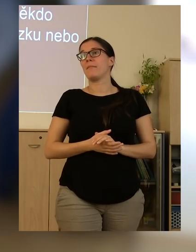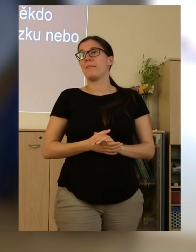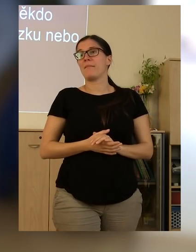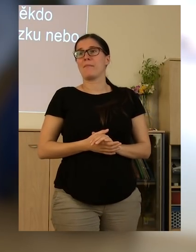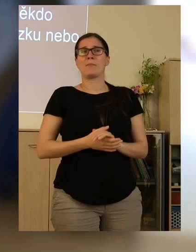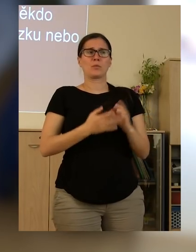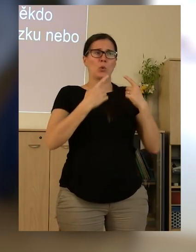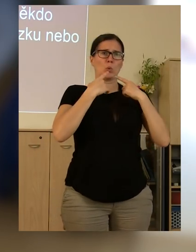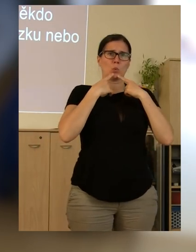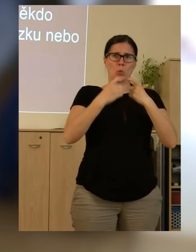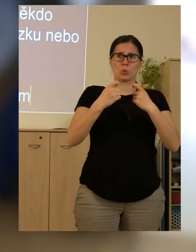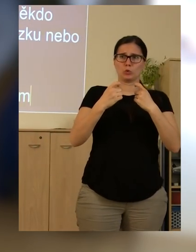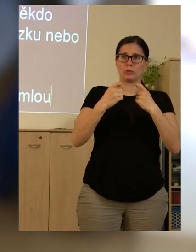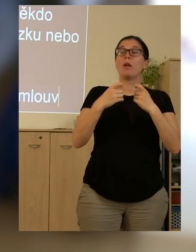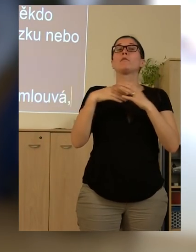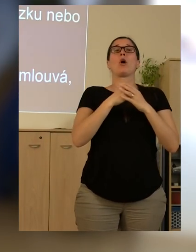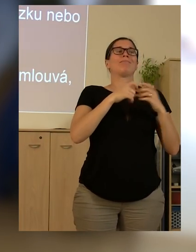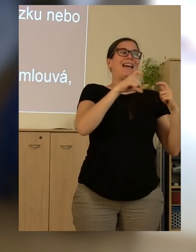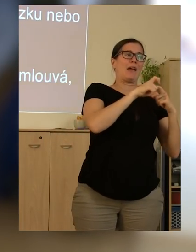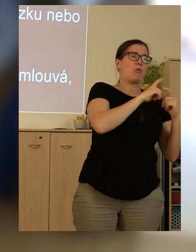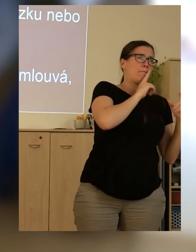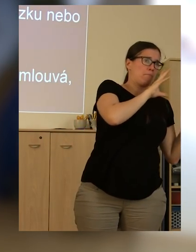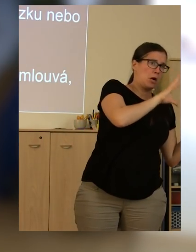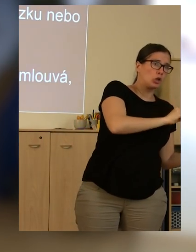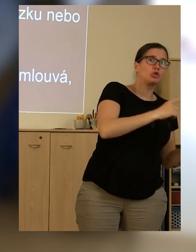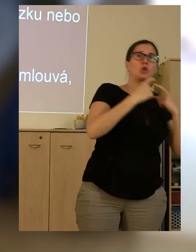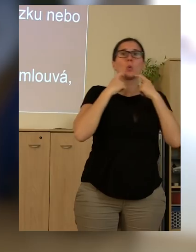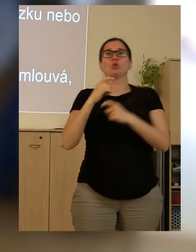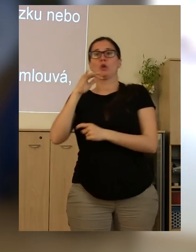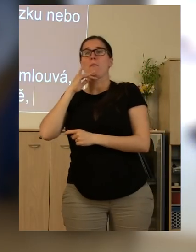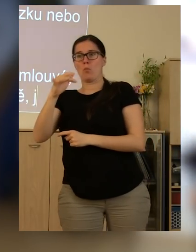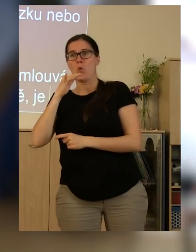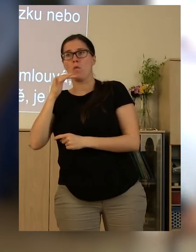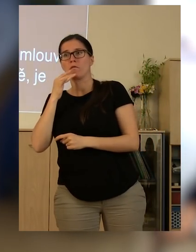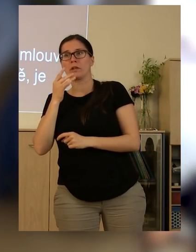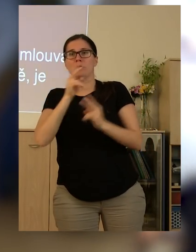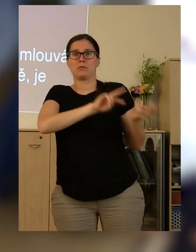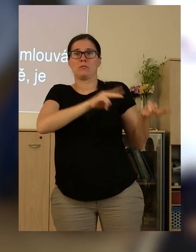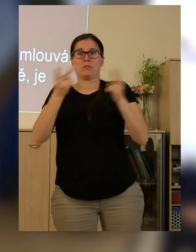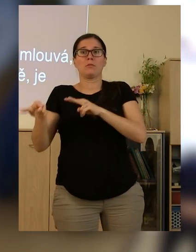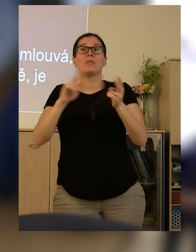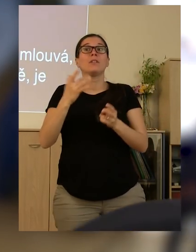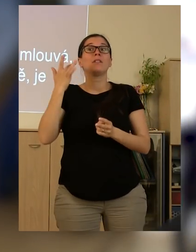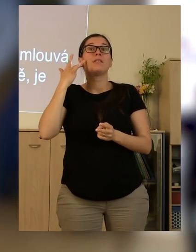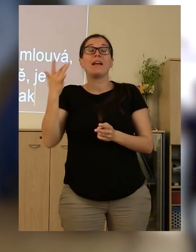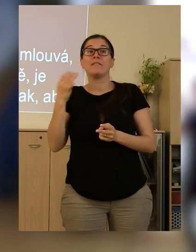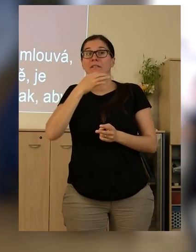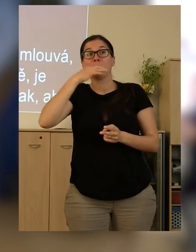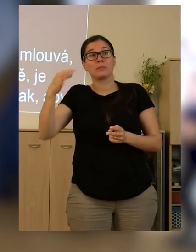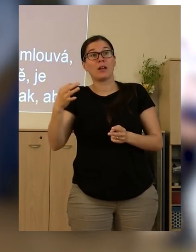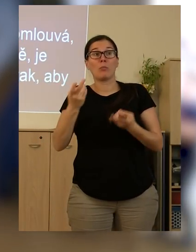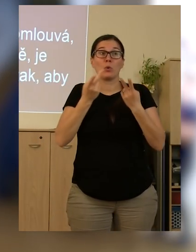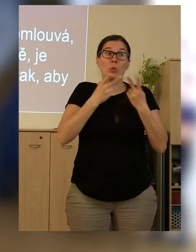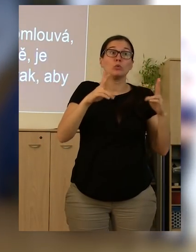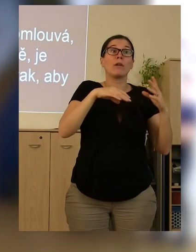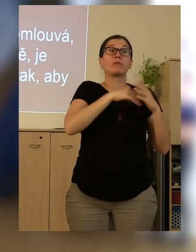duše promlouvá, když ego mlčí a obráceně. Je možný to nějak vyladit tak, aby člověk tu duši byl schopný vnímat i